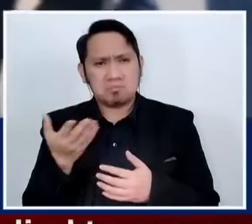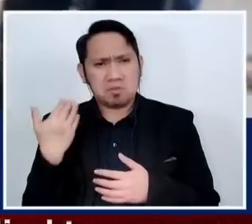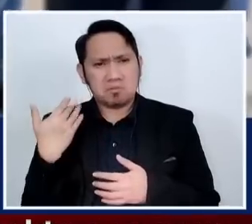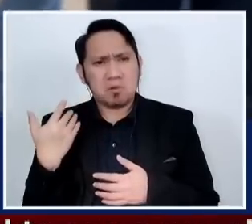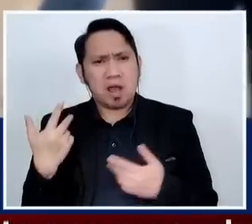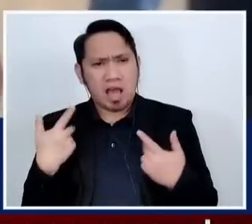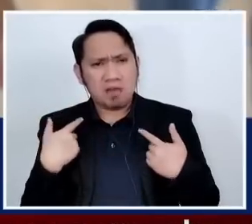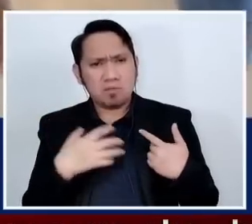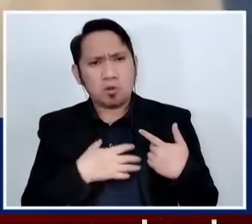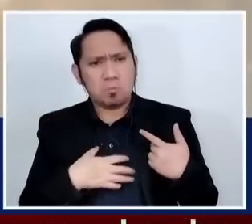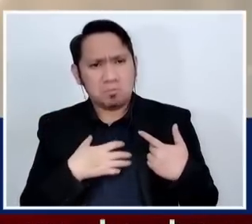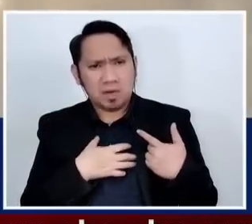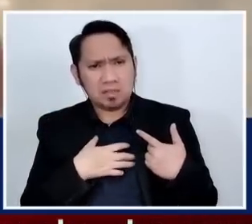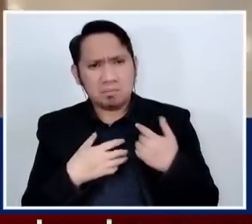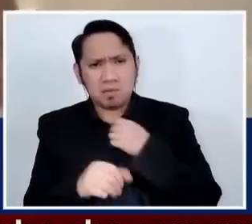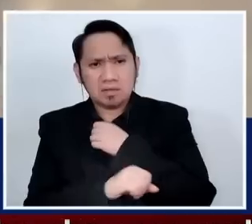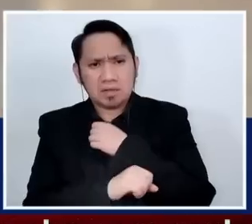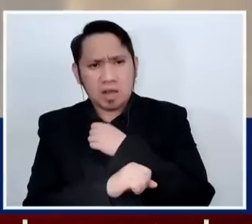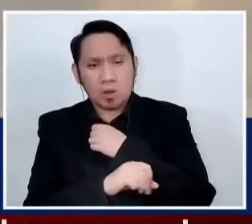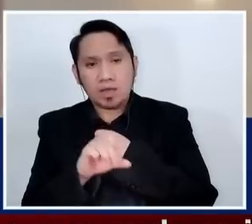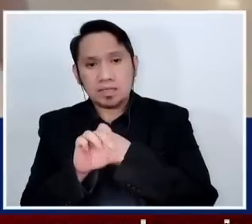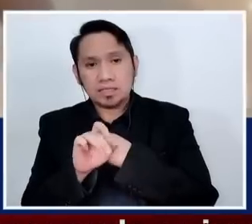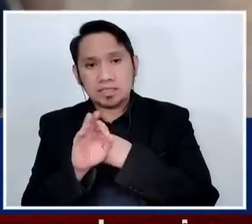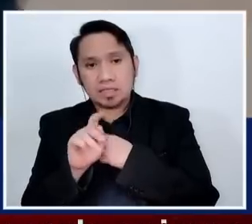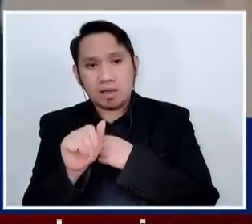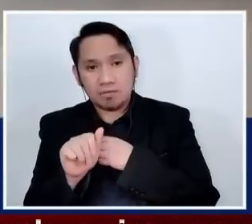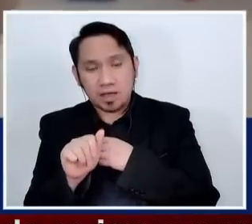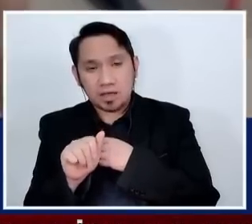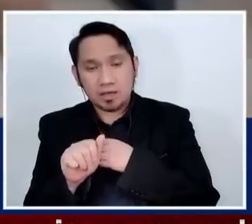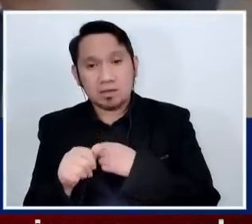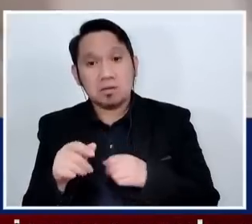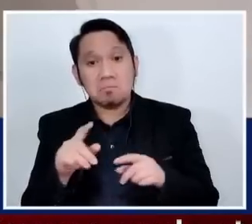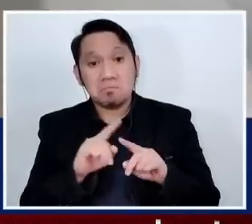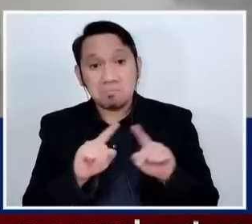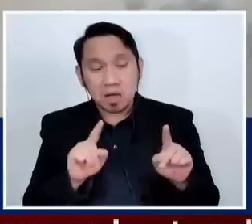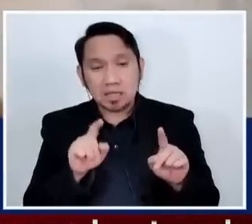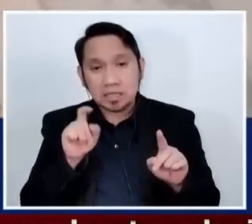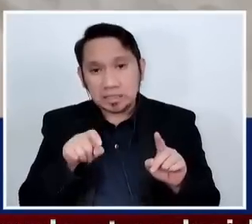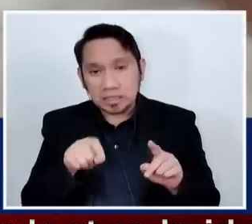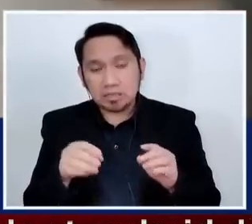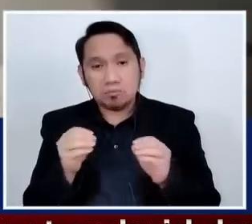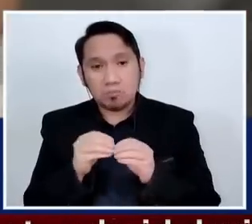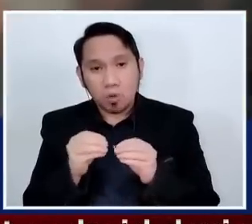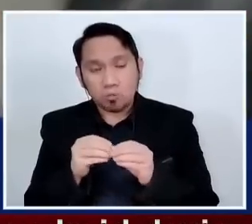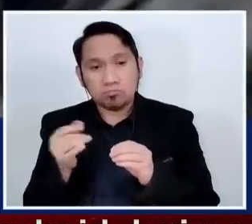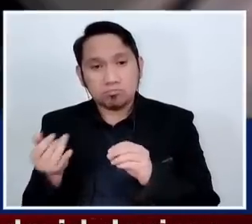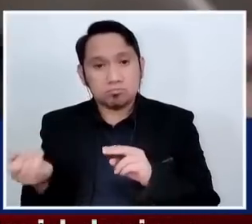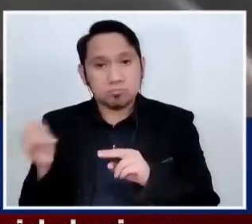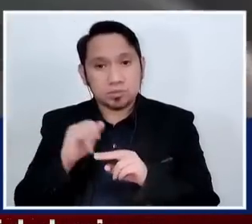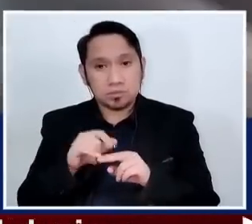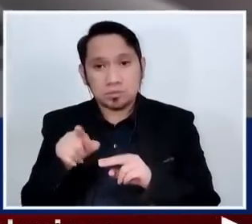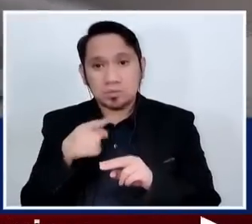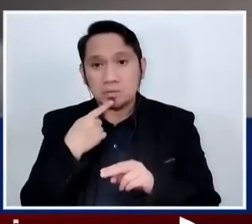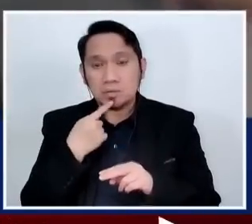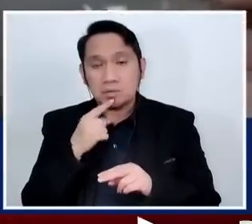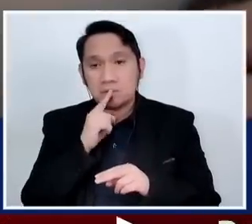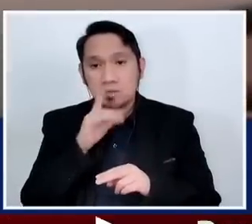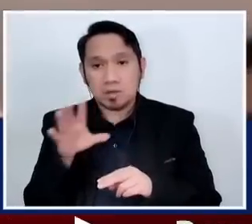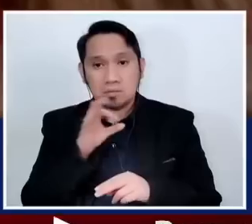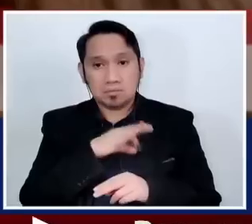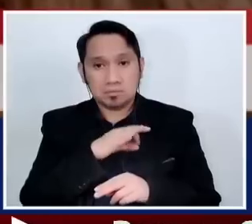estafa ang suspect, pero sabi niya, kinailangan niya maghanap ng bagong investor para tuparin ang pinangako niyang kita sa